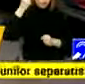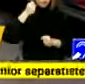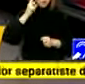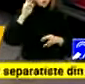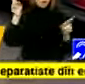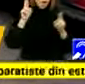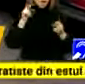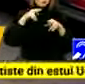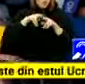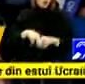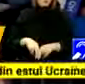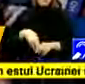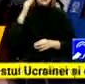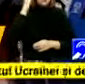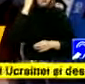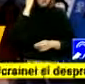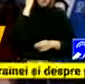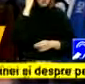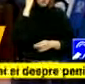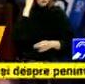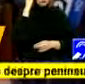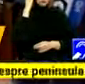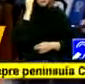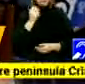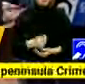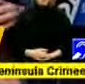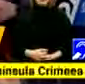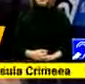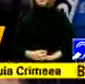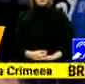le-a rămas în memorie. We didn't see